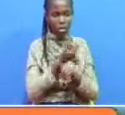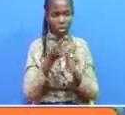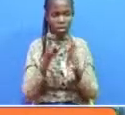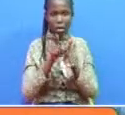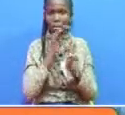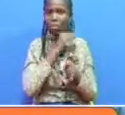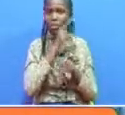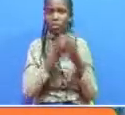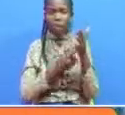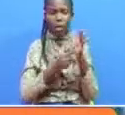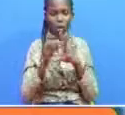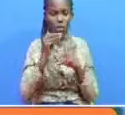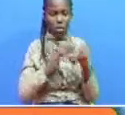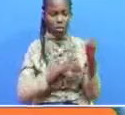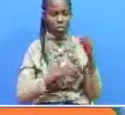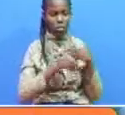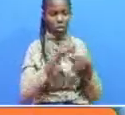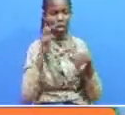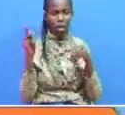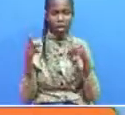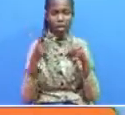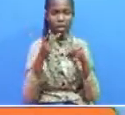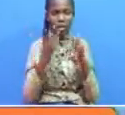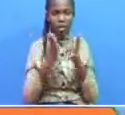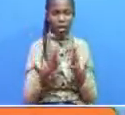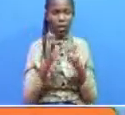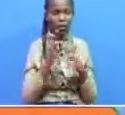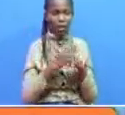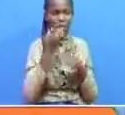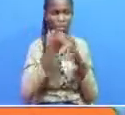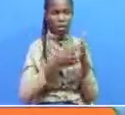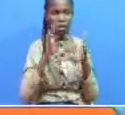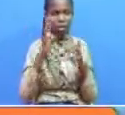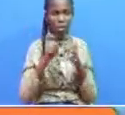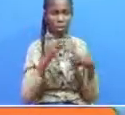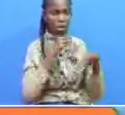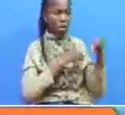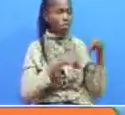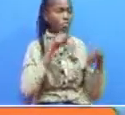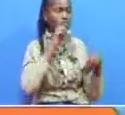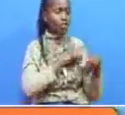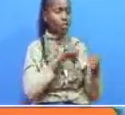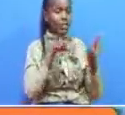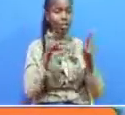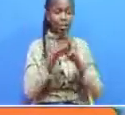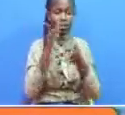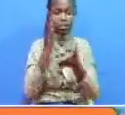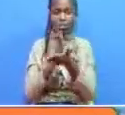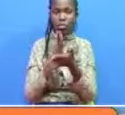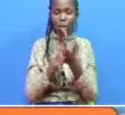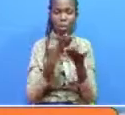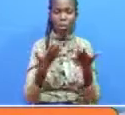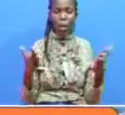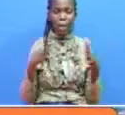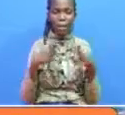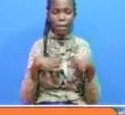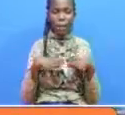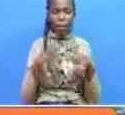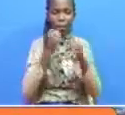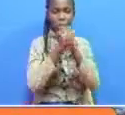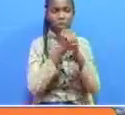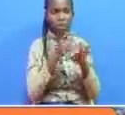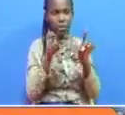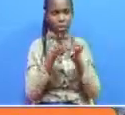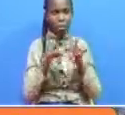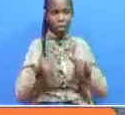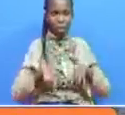wadakana olusani, nwa wadhiro yivinyi ya Kenya. Ayuwadakana miambao minana uovyo, nikenda kwekithi ya mali ya mwene ndi ni asiokethia. Nangalama